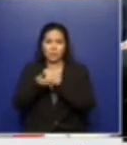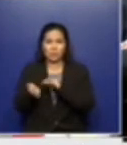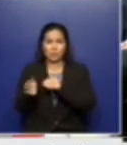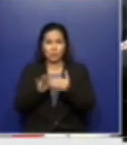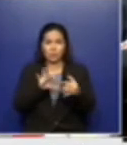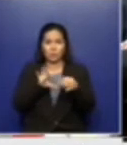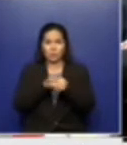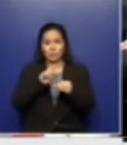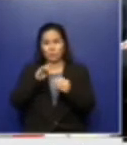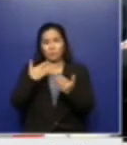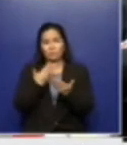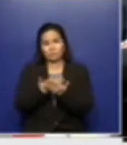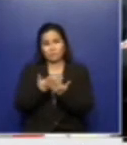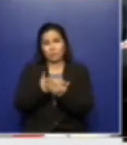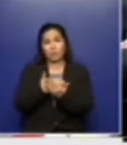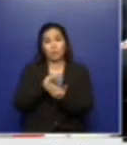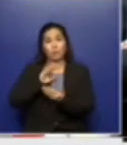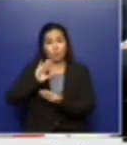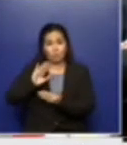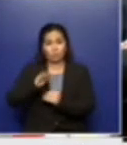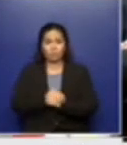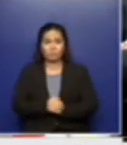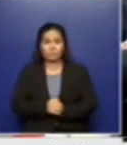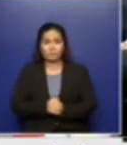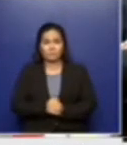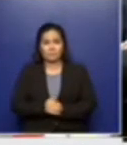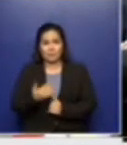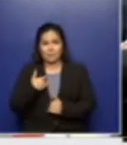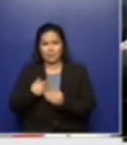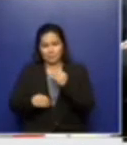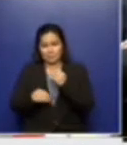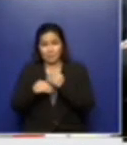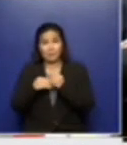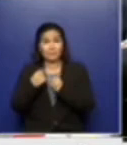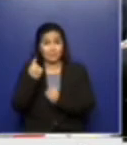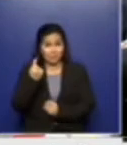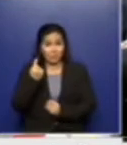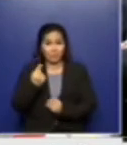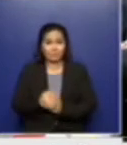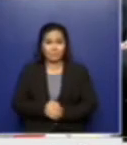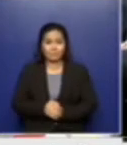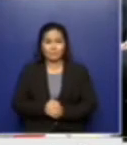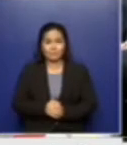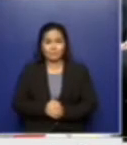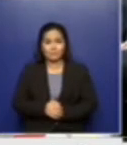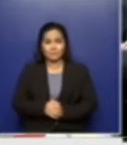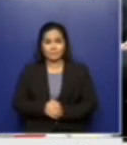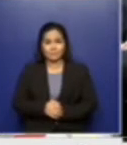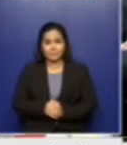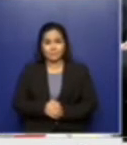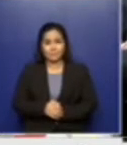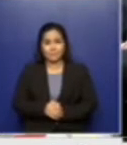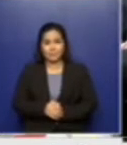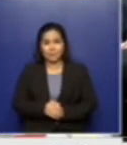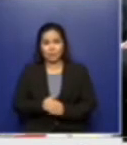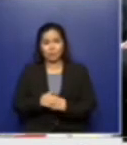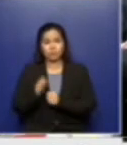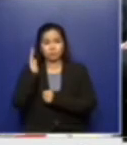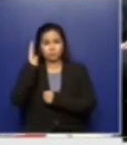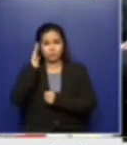คลังดิฉันมีข้อสังเกตเพิ่มเติมอีกหนึ่งข้อนะคะในตลอดระยะเวลา2วันที่ผ่านม